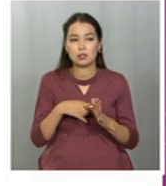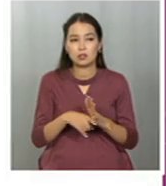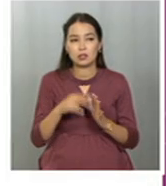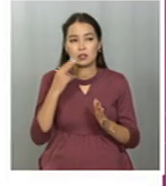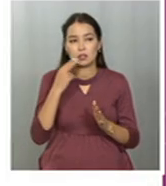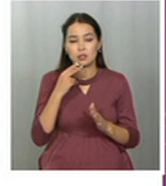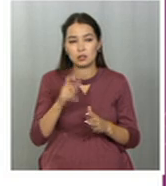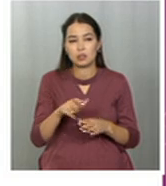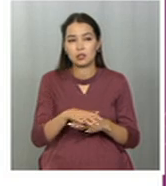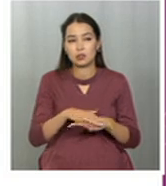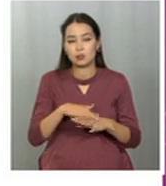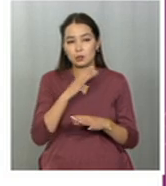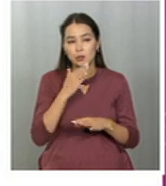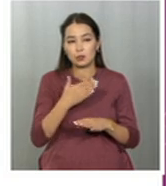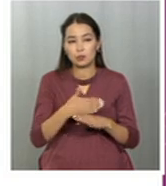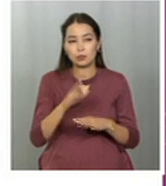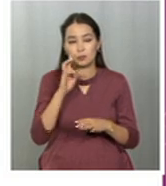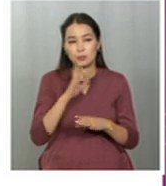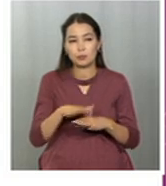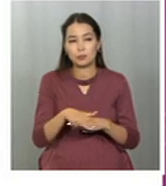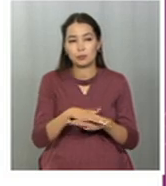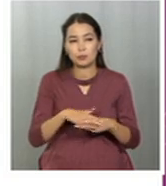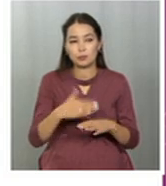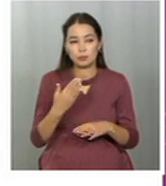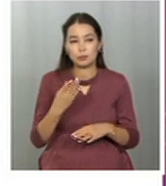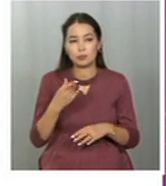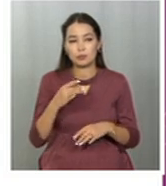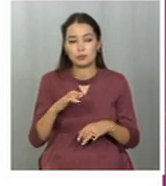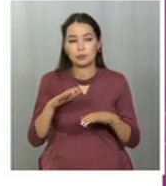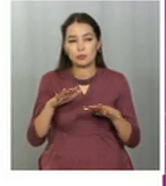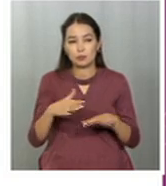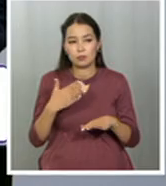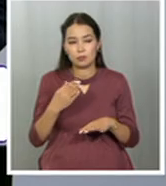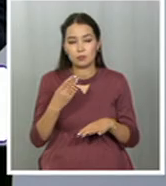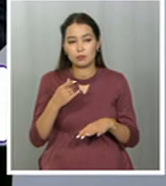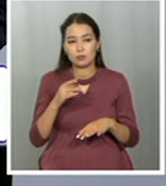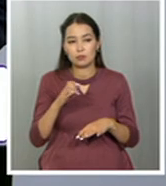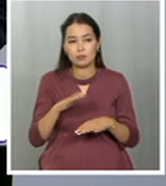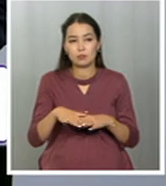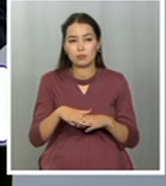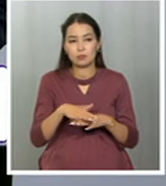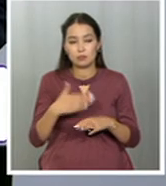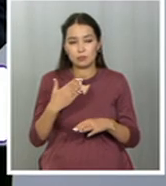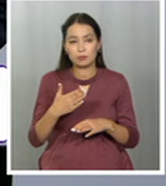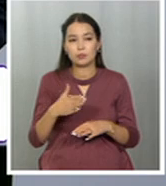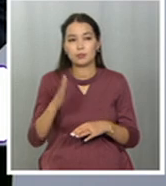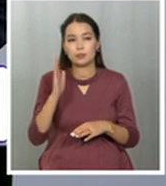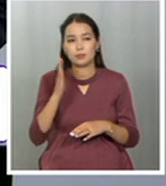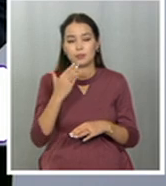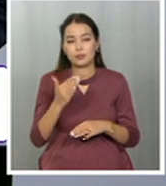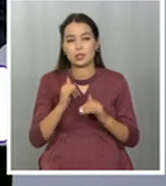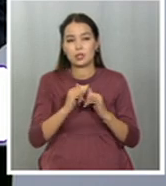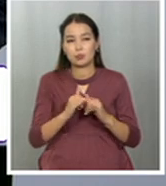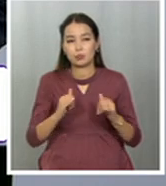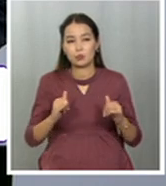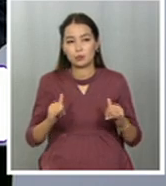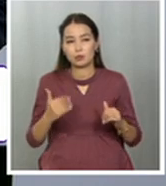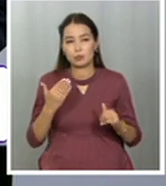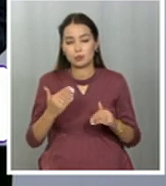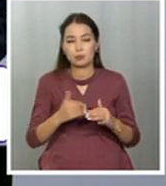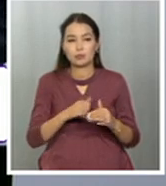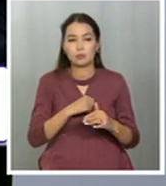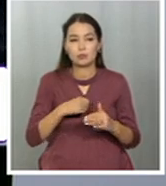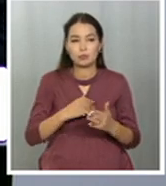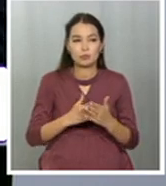бөлігі мемлекеттің шығыс аумағында орналасқандықтан шығыс аумақ толық интеграцияға айналды, яғни дамудың ең жоғарғы